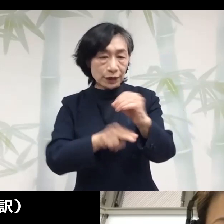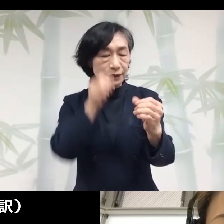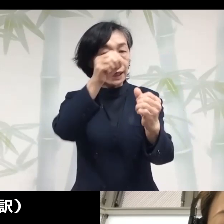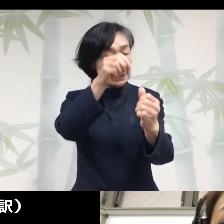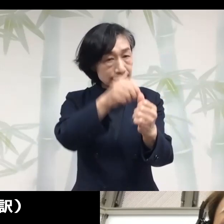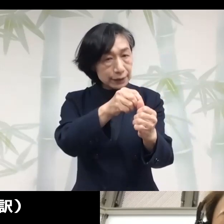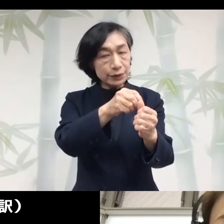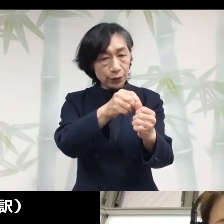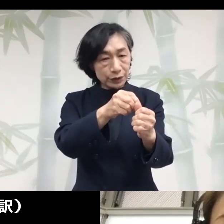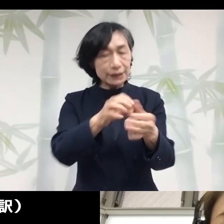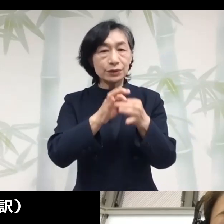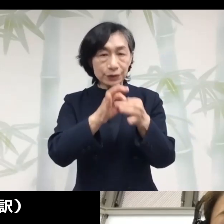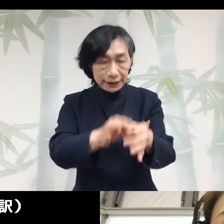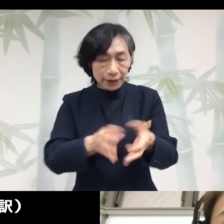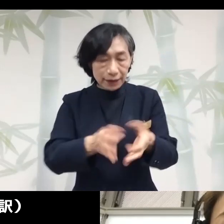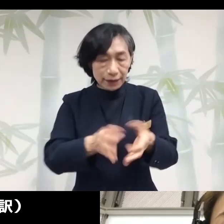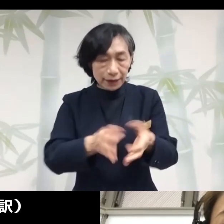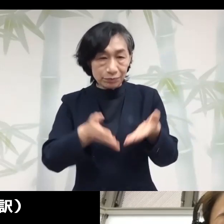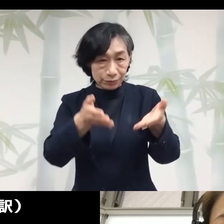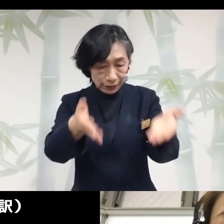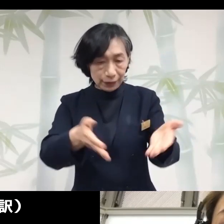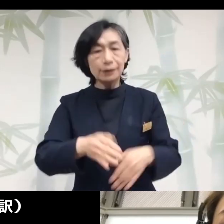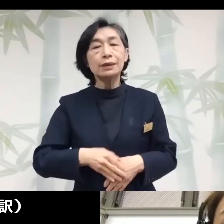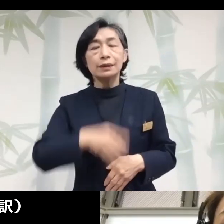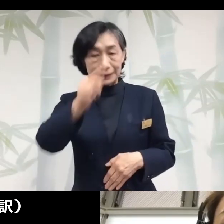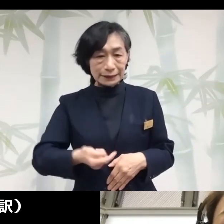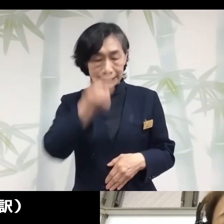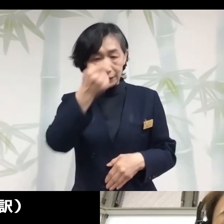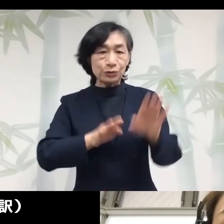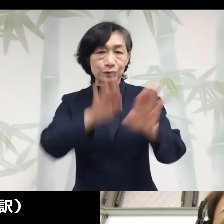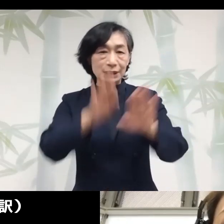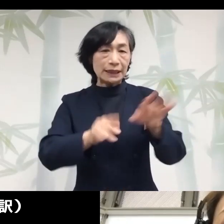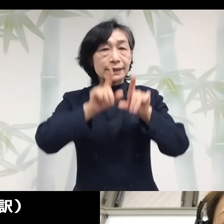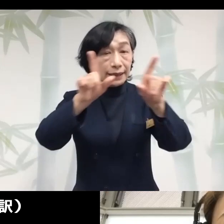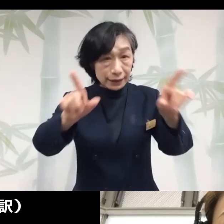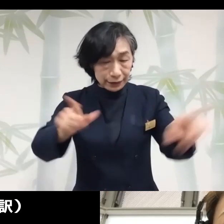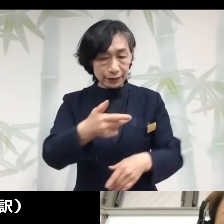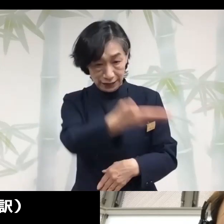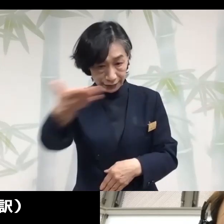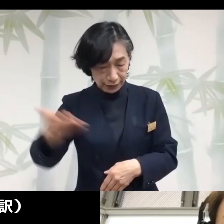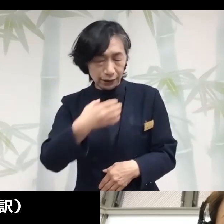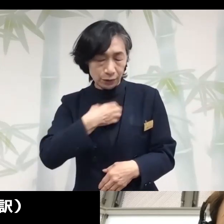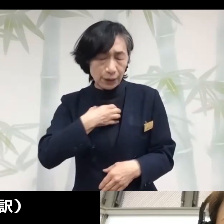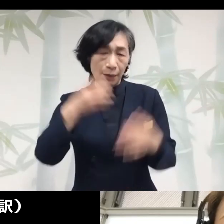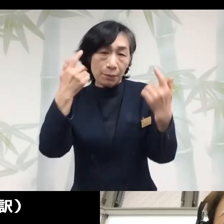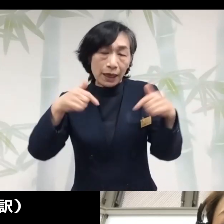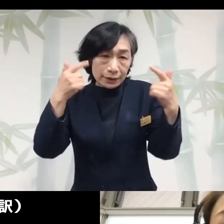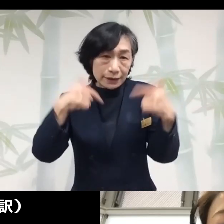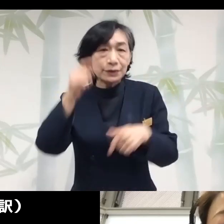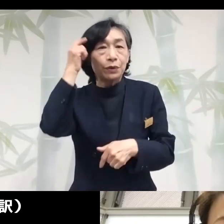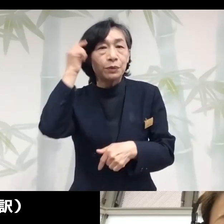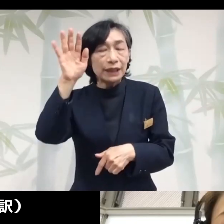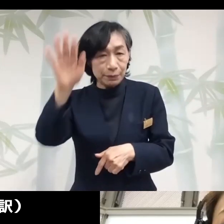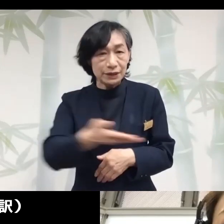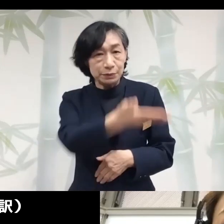りします。全国に緊急事態宣言が出され、市民の皆さんも不安な日々を過ごしていらっしゃると思います。そんな皆